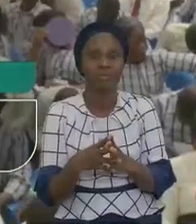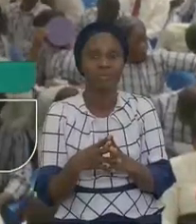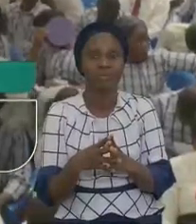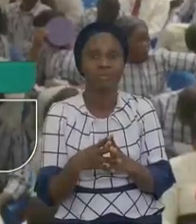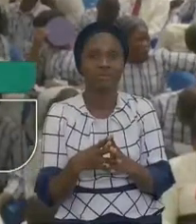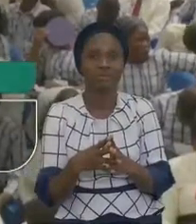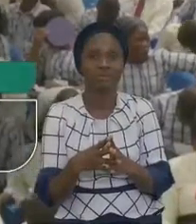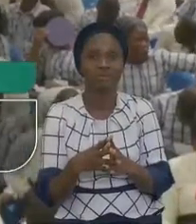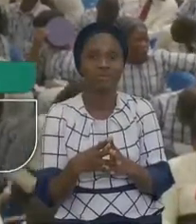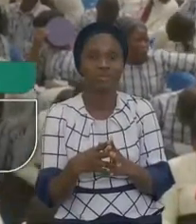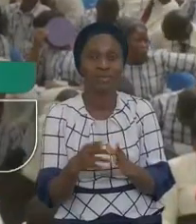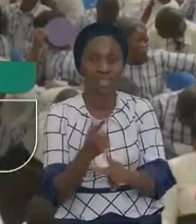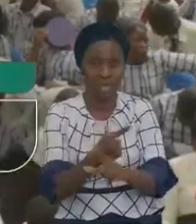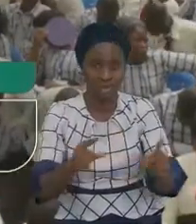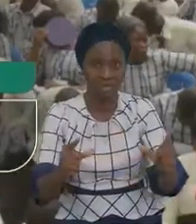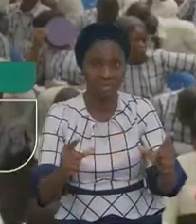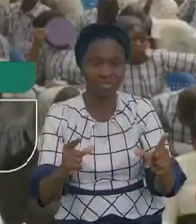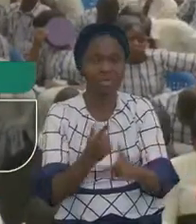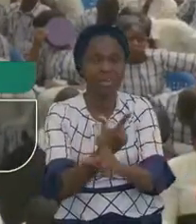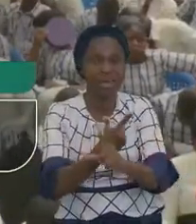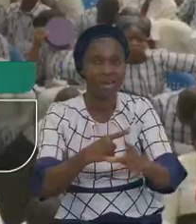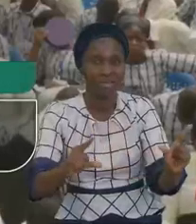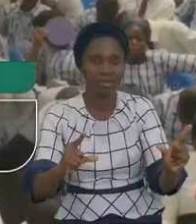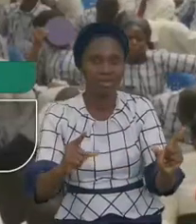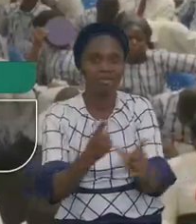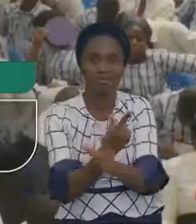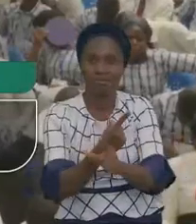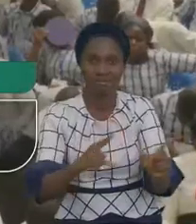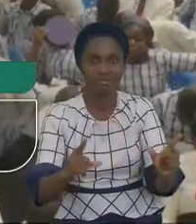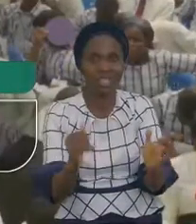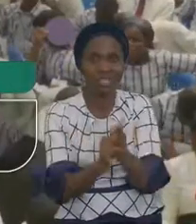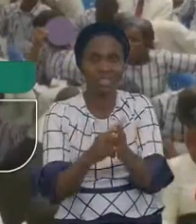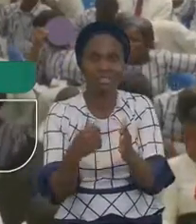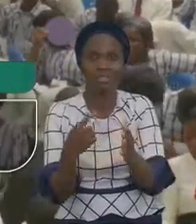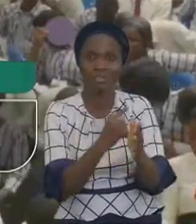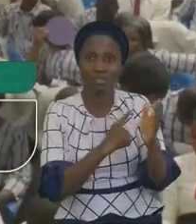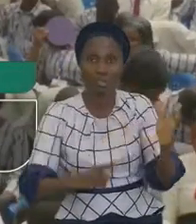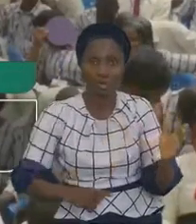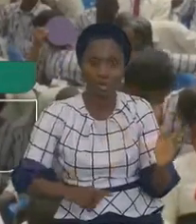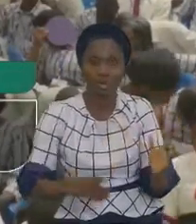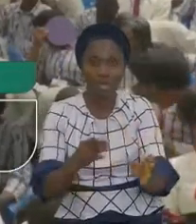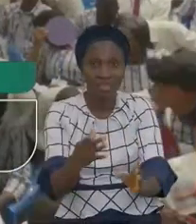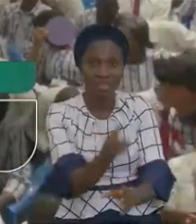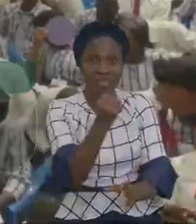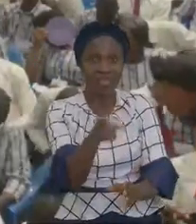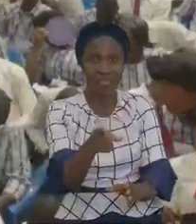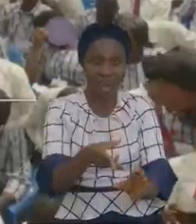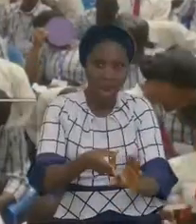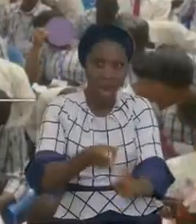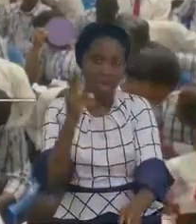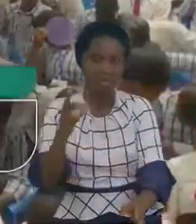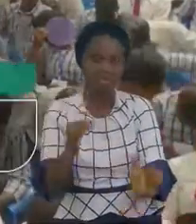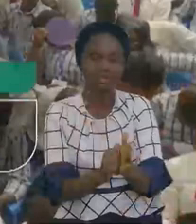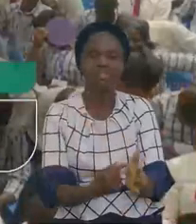La libération. Et Dieu se saisit de toi et te sort de cette vie de déception. Et